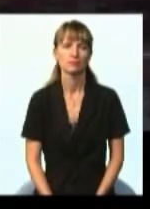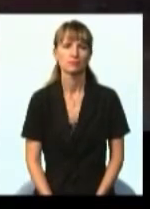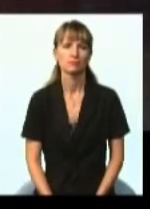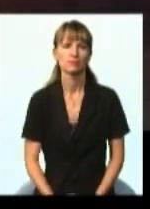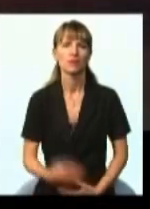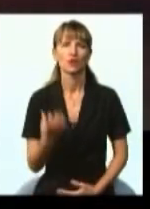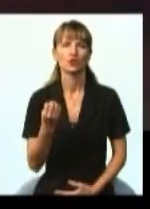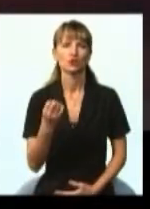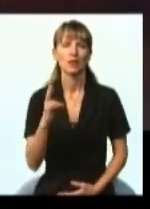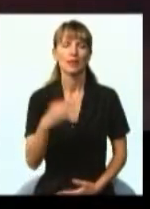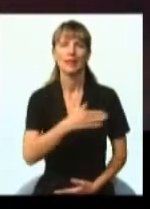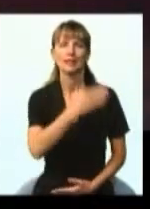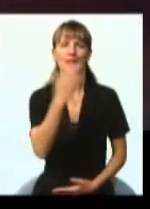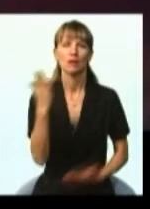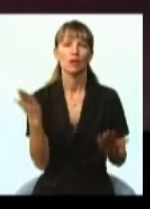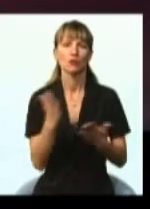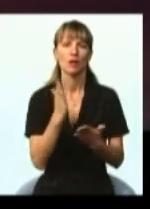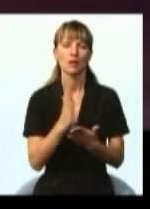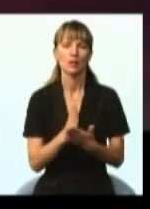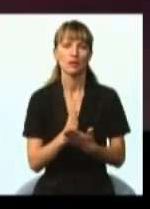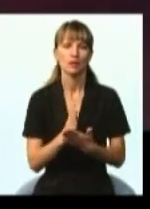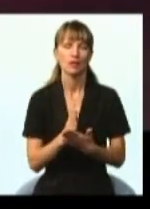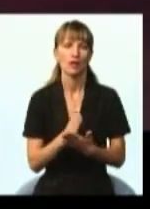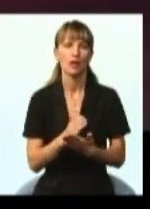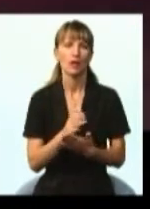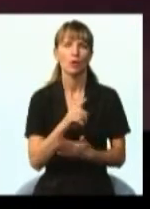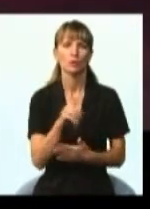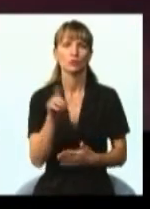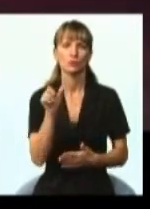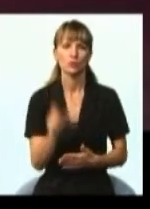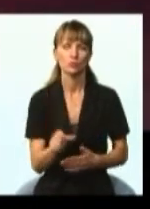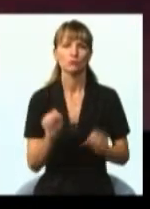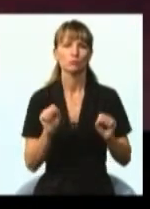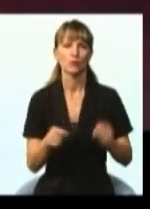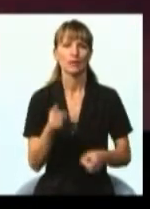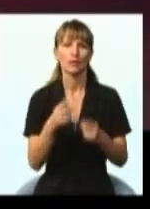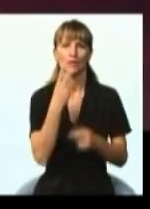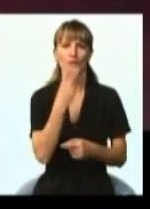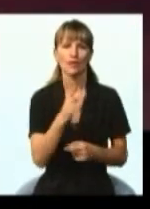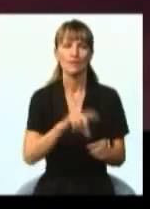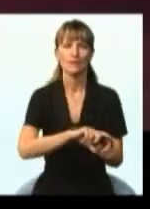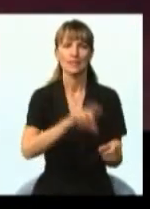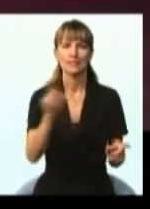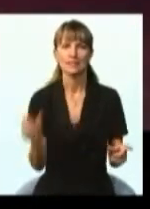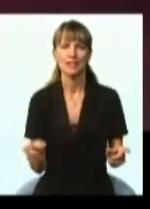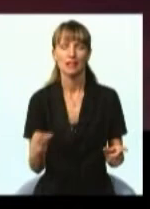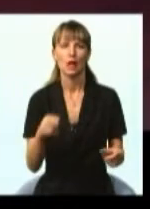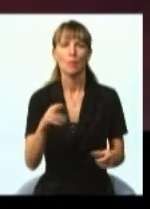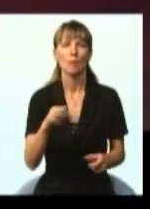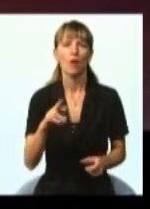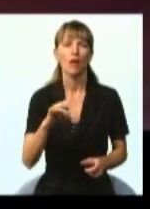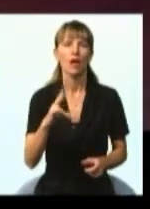А ще на небі, котре знаходиться над головою кожної людини, інколи можна побачити веселки, полярне